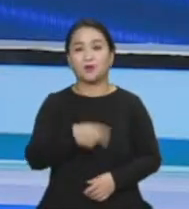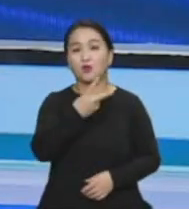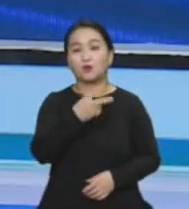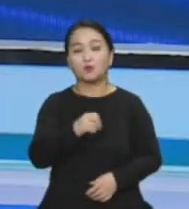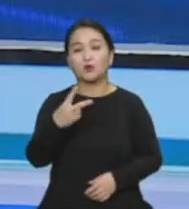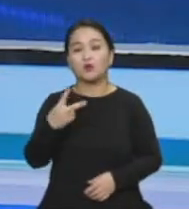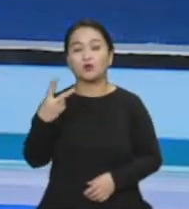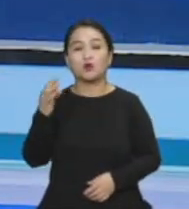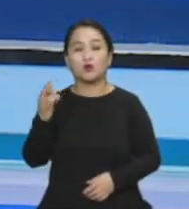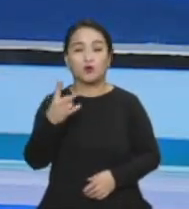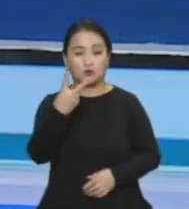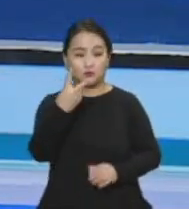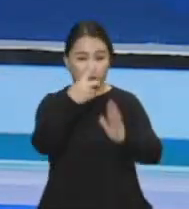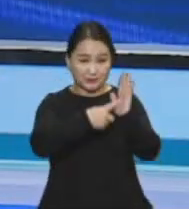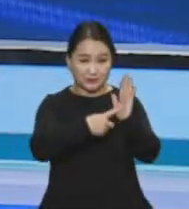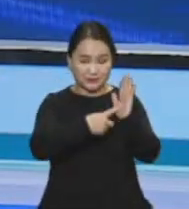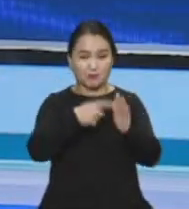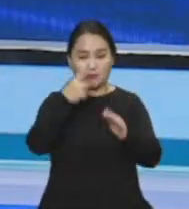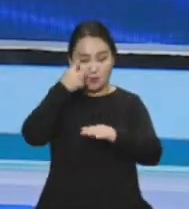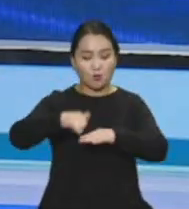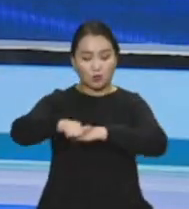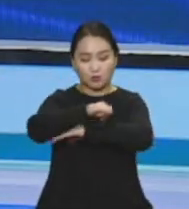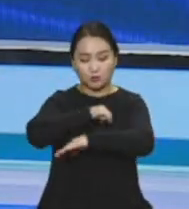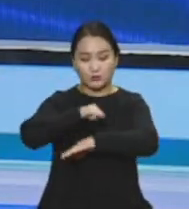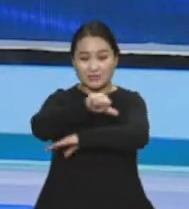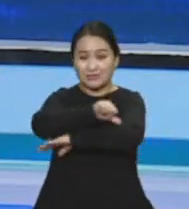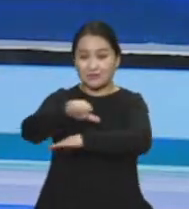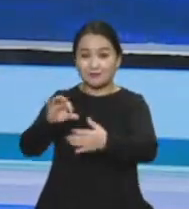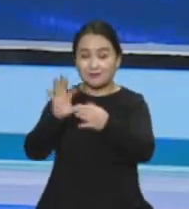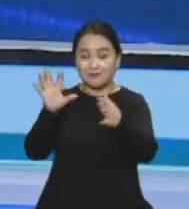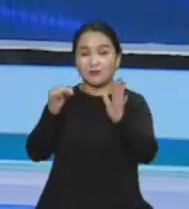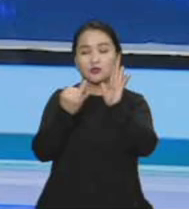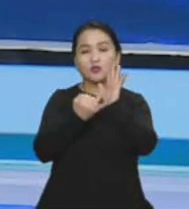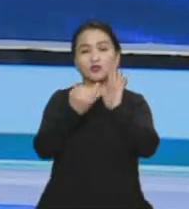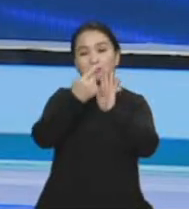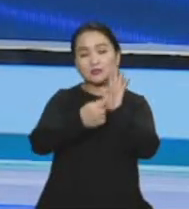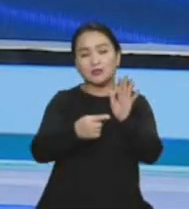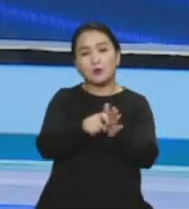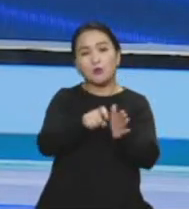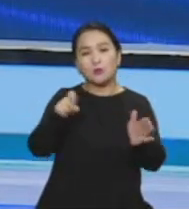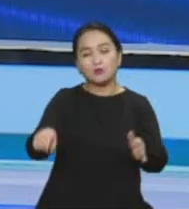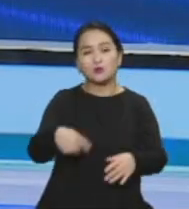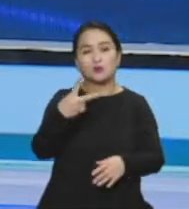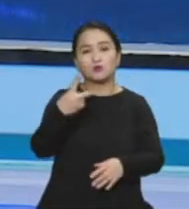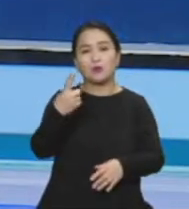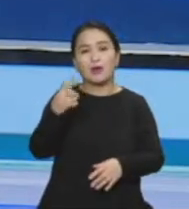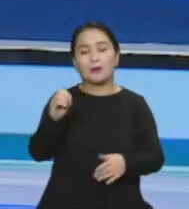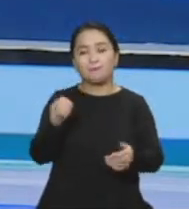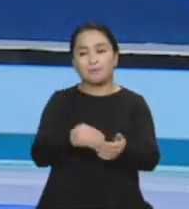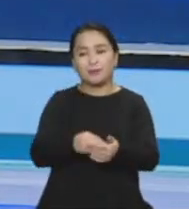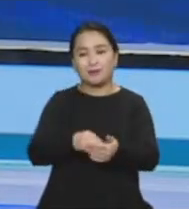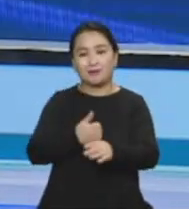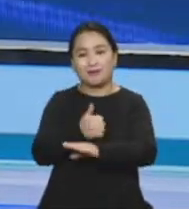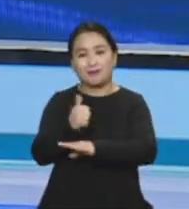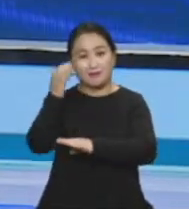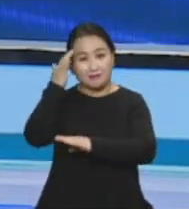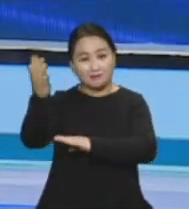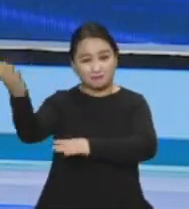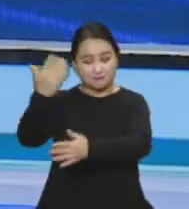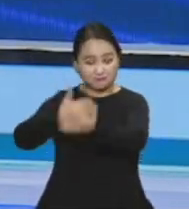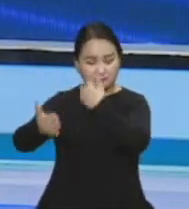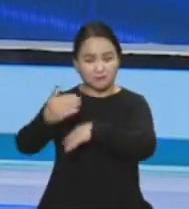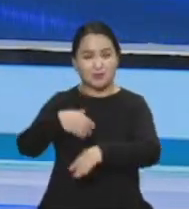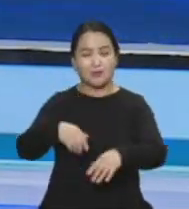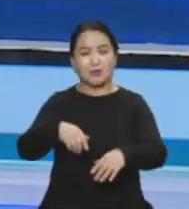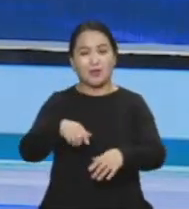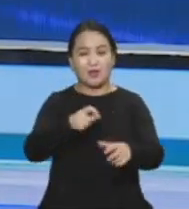2022 оны 2 дугаар сард Монгол улс хилээ нээснээс хойш 7 сарын хугацаанд 210 мянган жуулчин хүл авч эдийн засагт 750 тэрбум